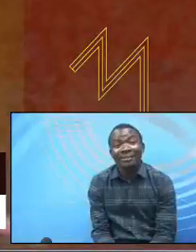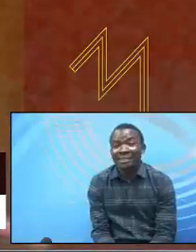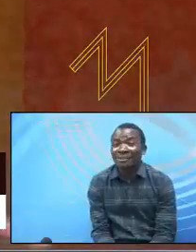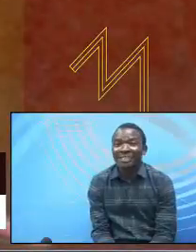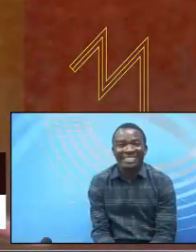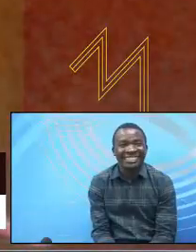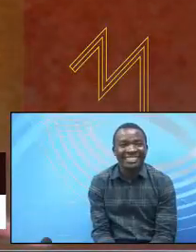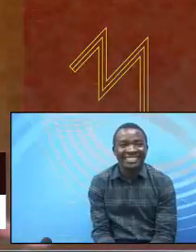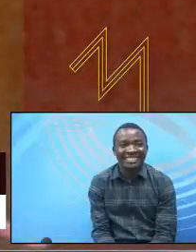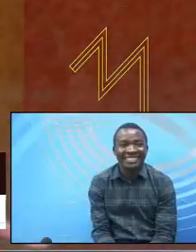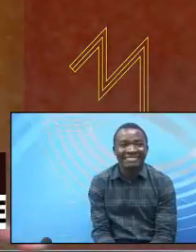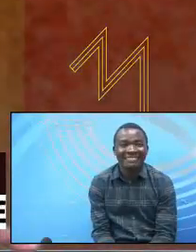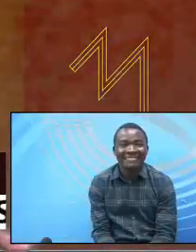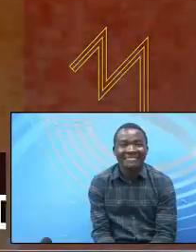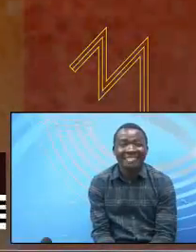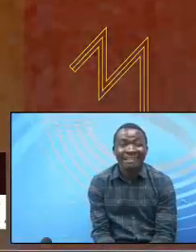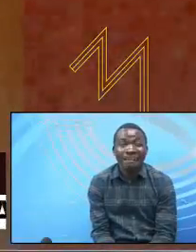nanjye turatandukanye.